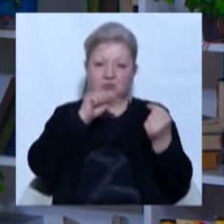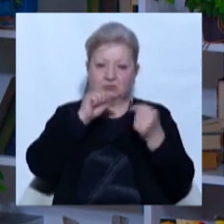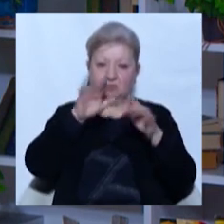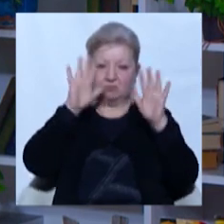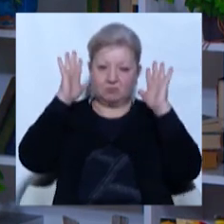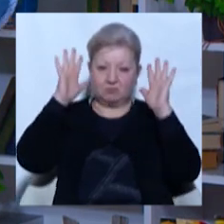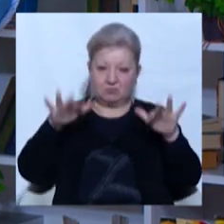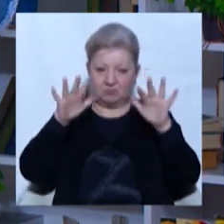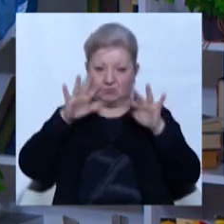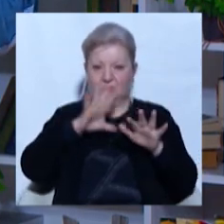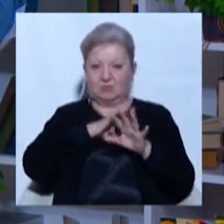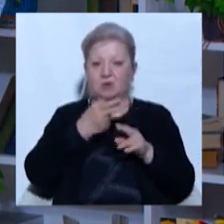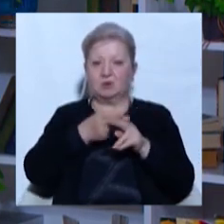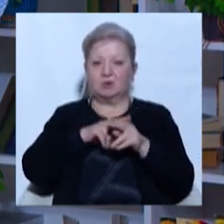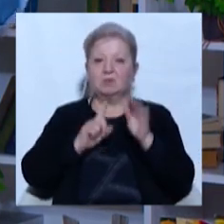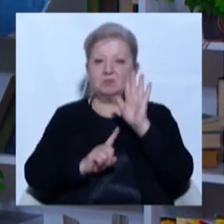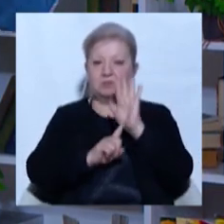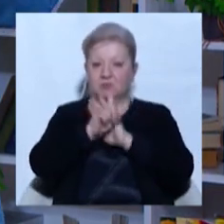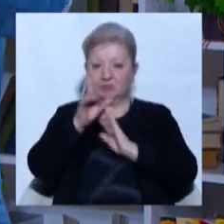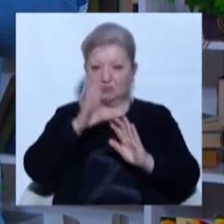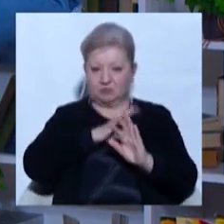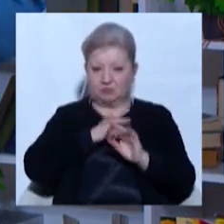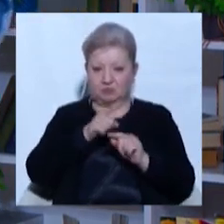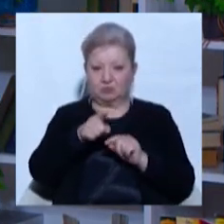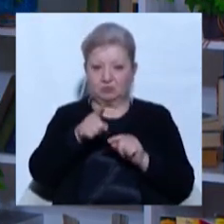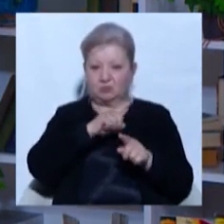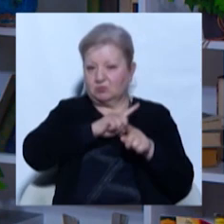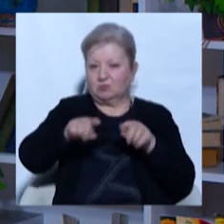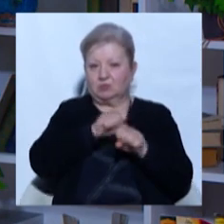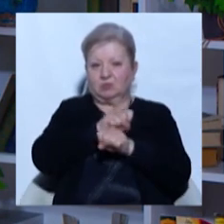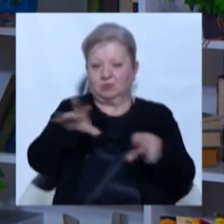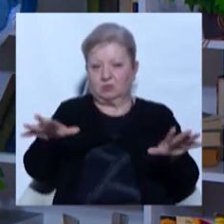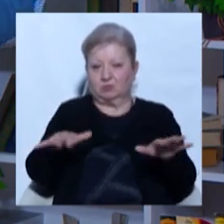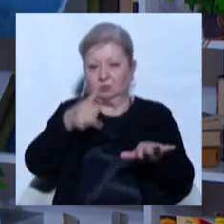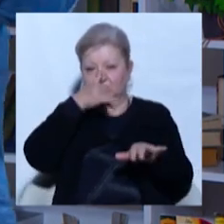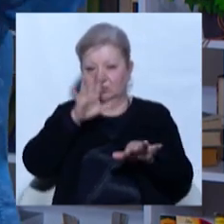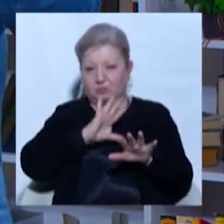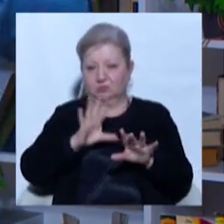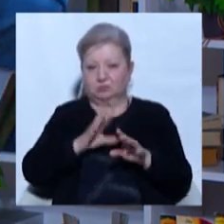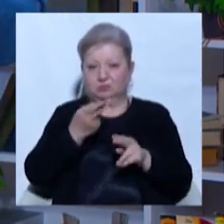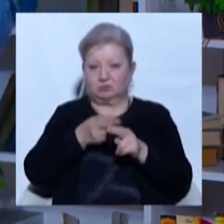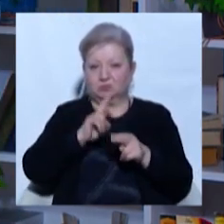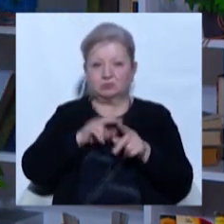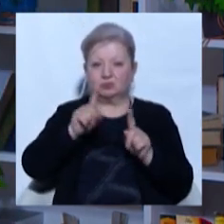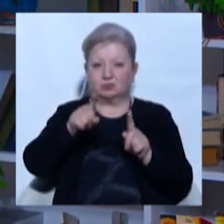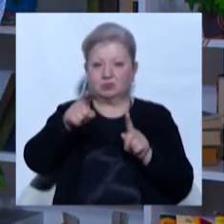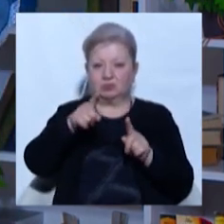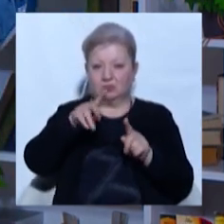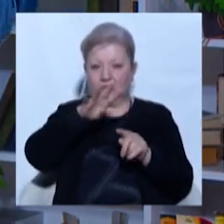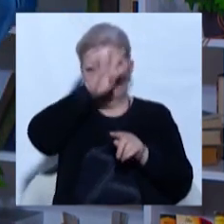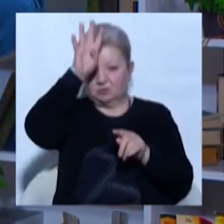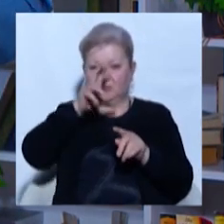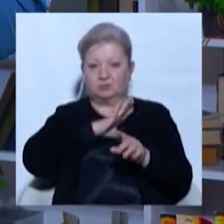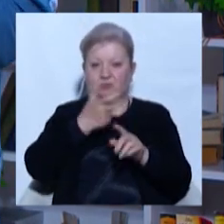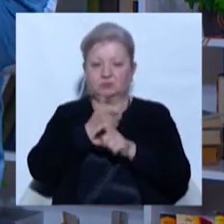წინააღმდეგ. ბუნებრივია, რომ თავდაპირველად ის აგრესიულ ზომებს ვერ განახორციელებდა ამ მოგვების მიმართ, ვინაიდან სპარსეთის შიში დიდი იყო